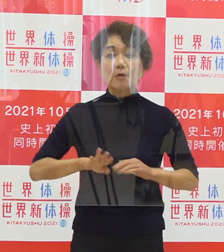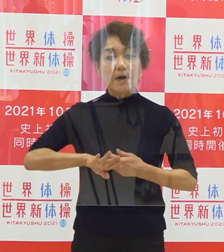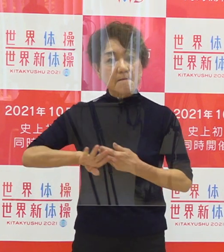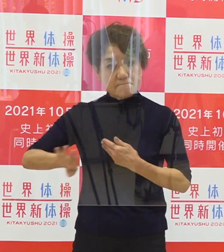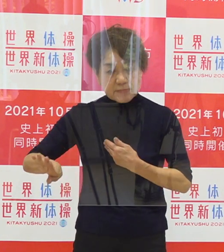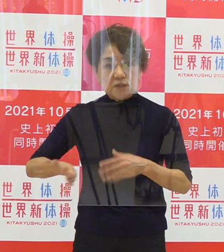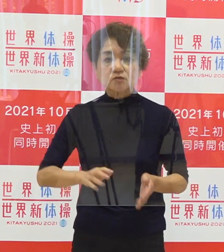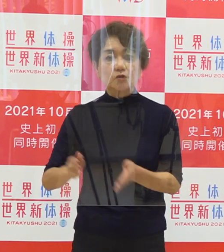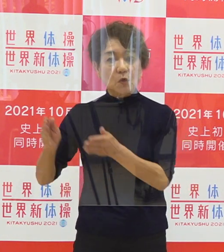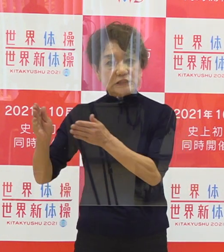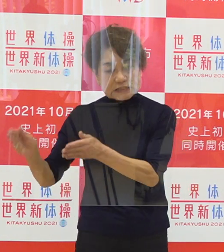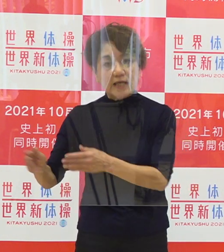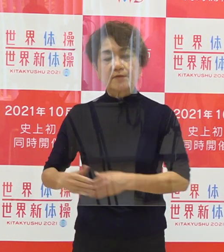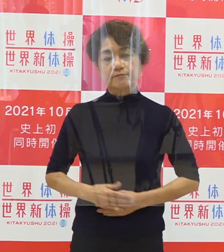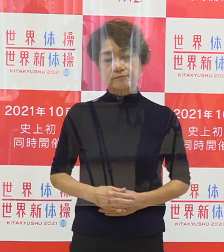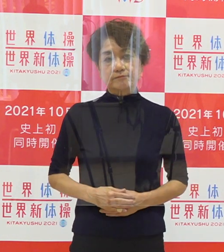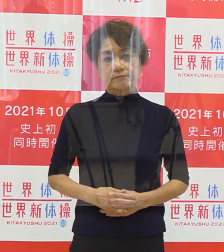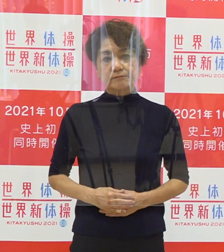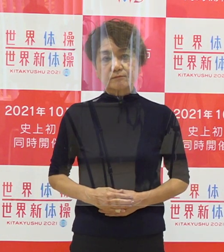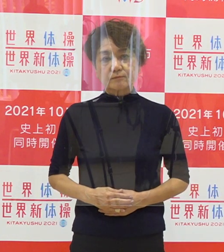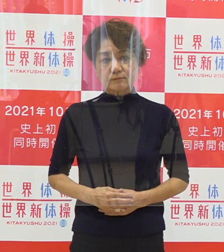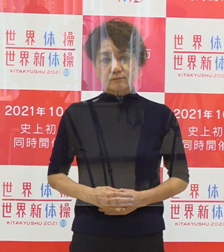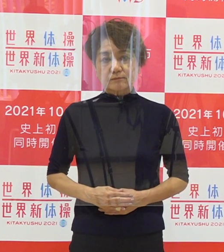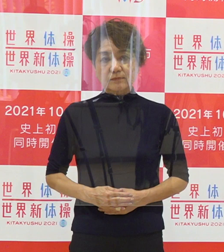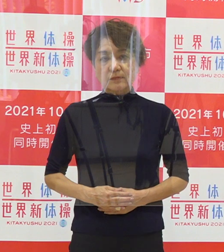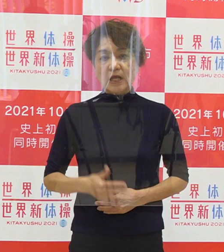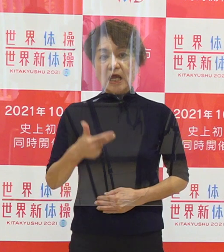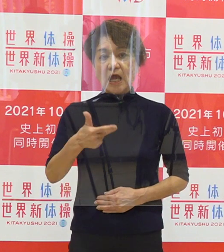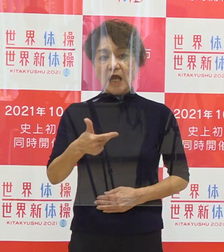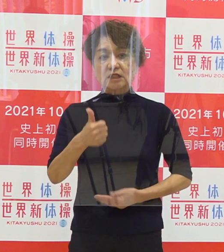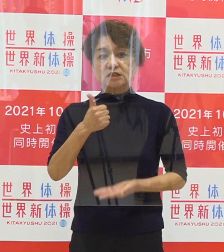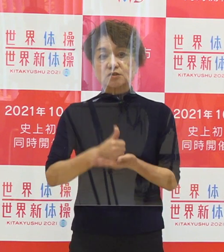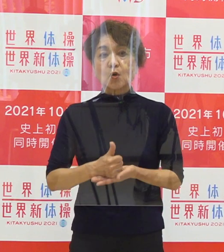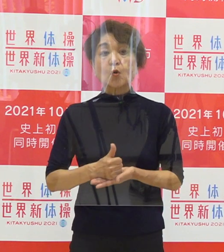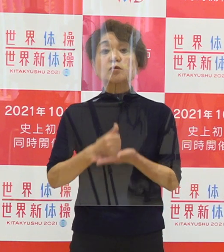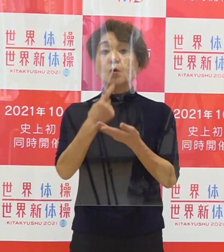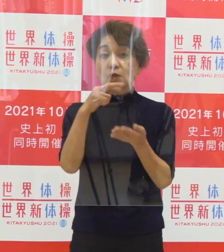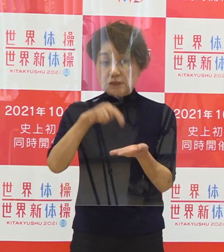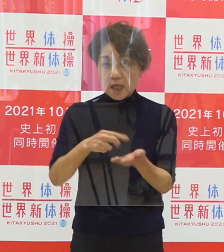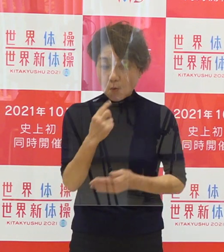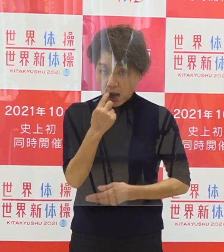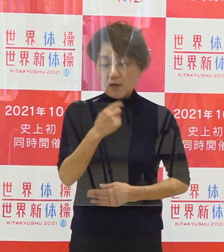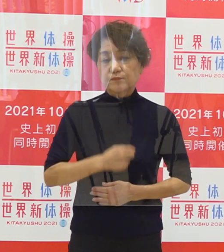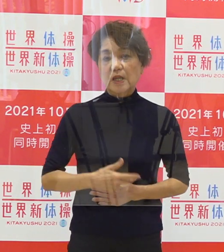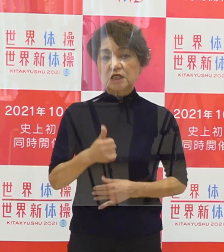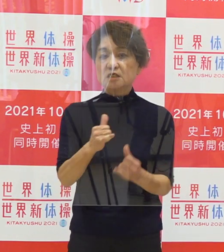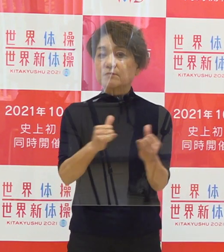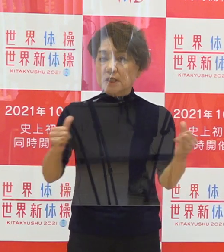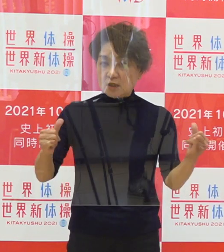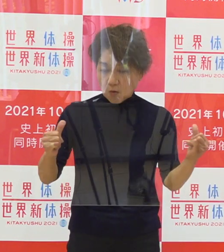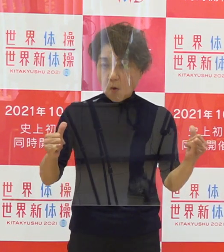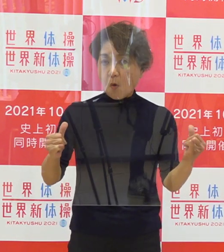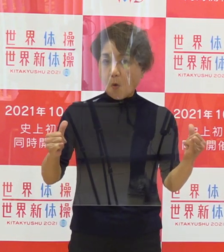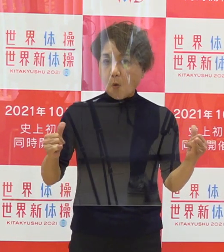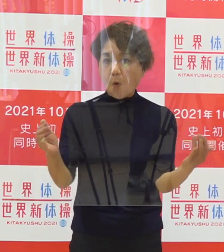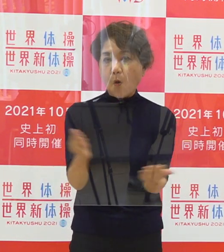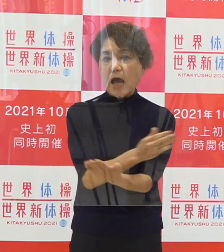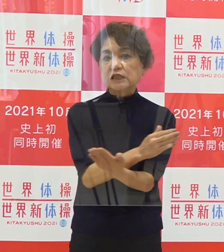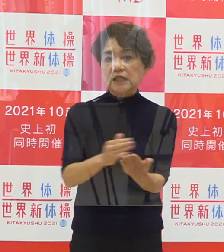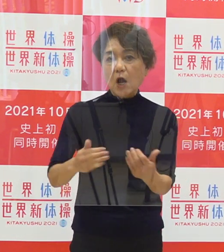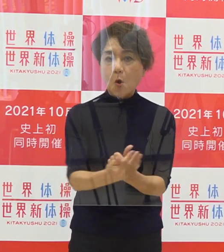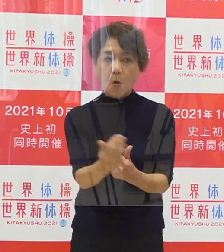として、首長としてはですね、市民の賢明な判断を守り